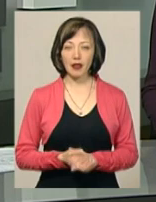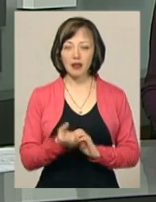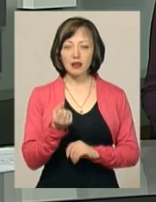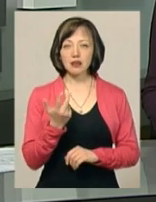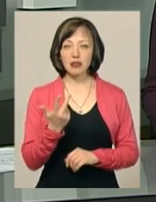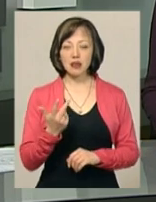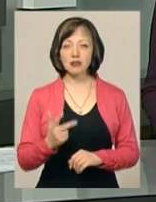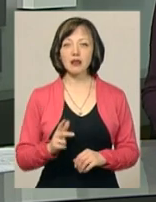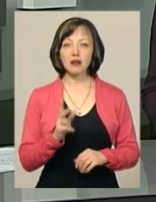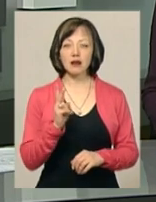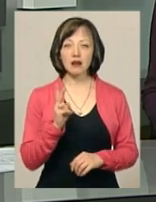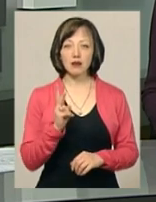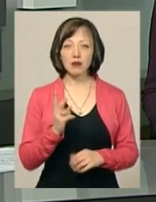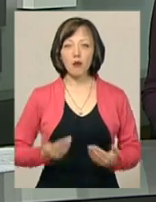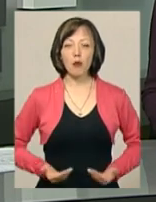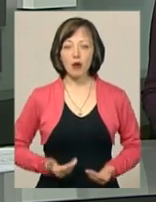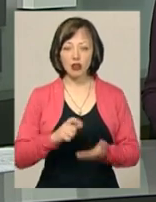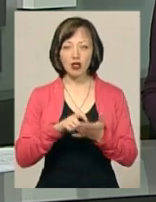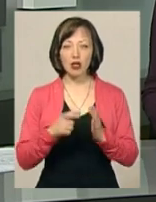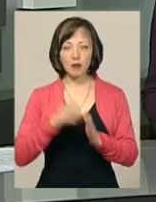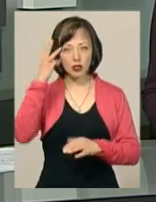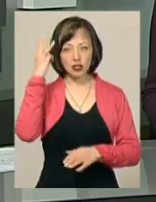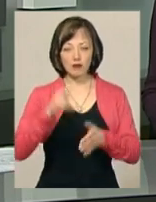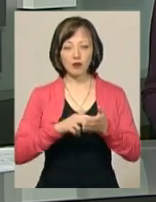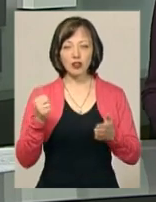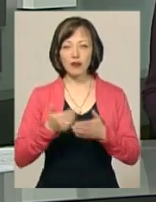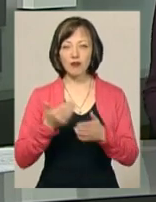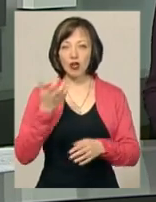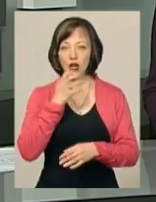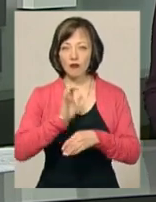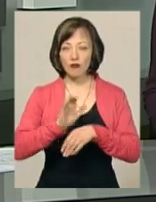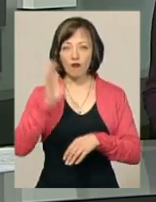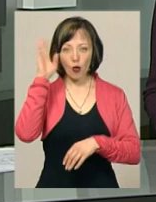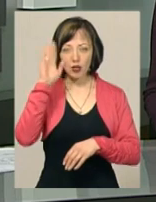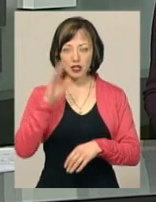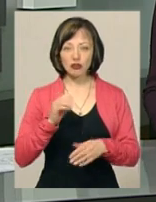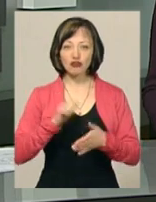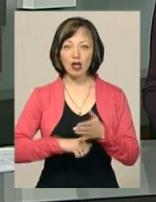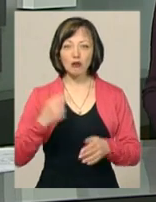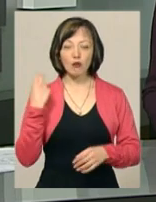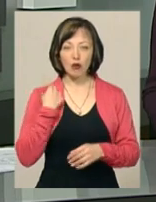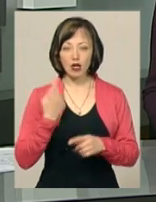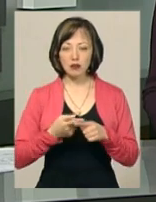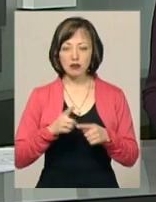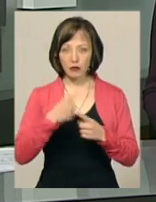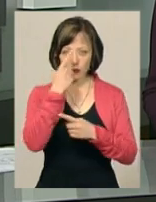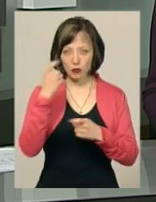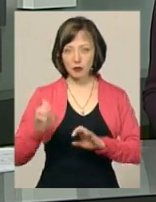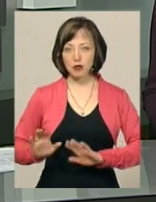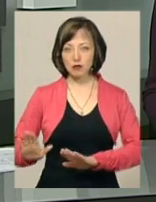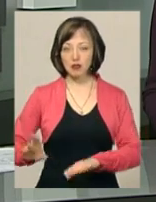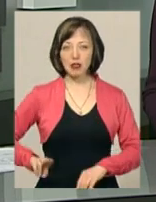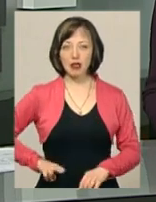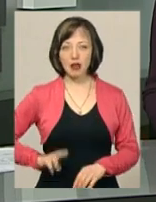13 помешкань хмельничан відключили від гарячої води через борги за теплопостачання в цьому опалювальному сезоні. Про це повідомила заступник